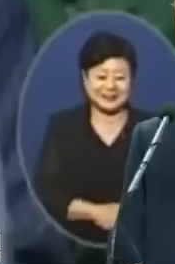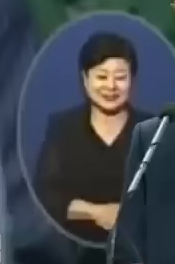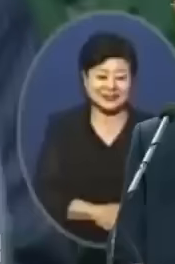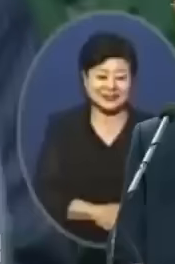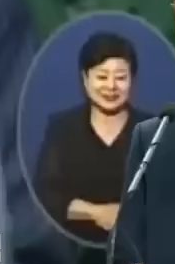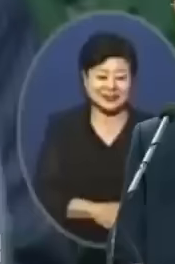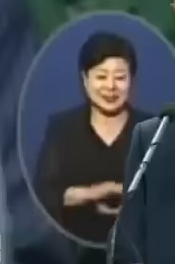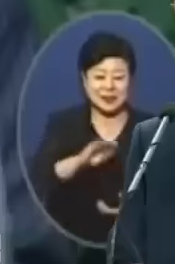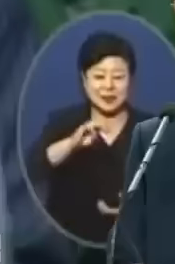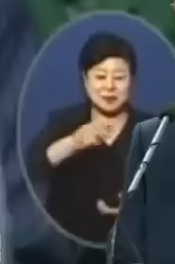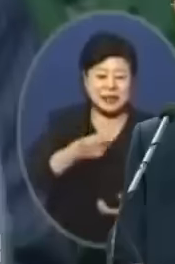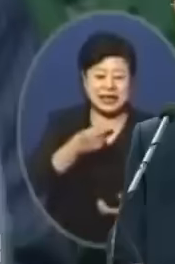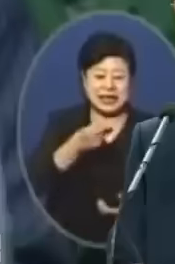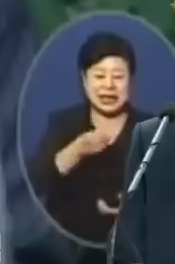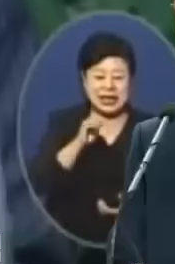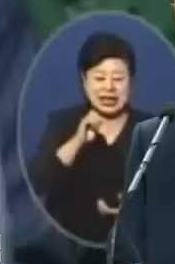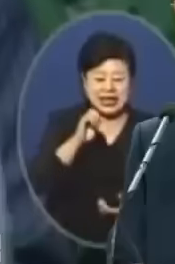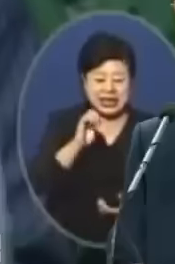빌립이